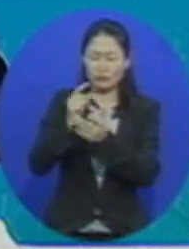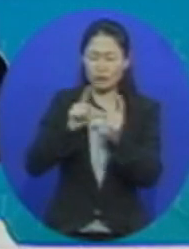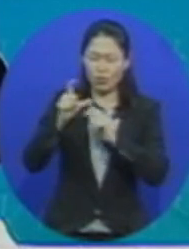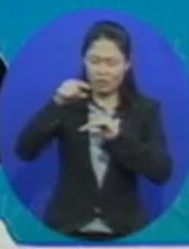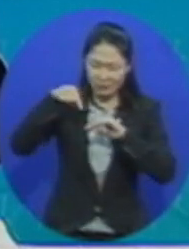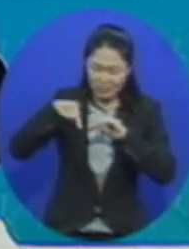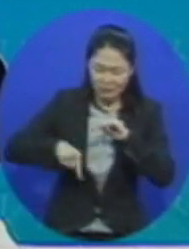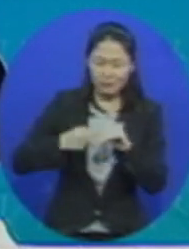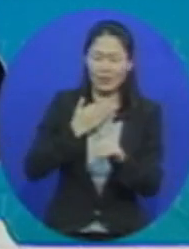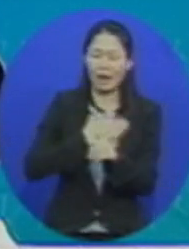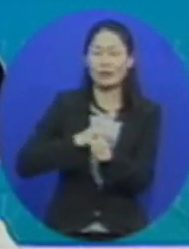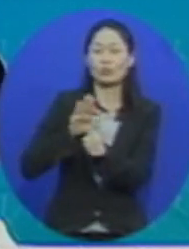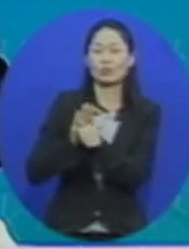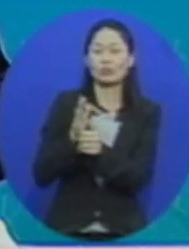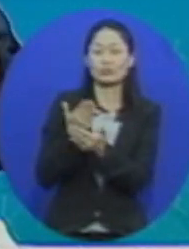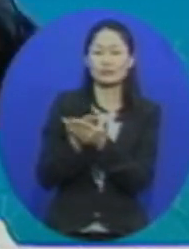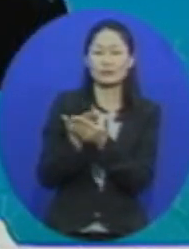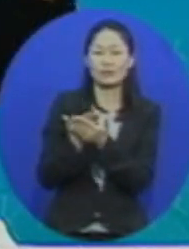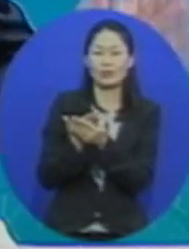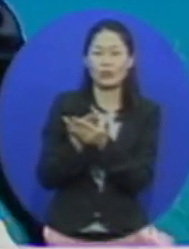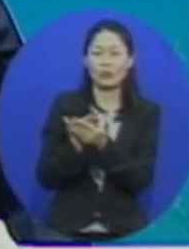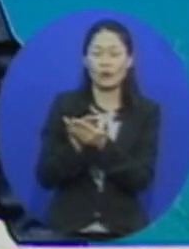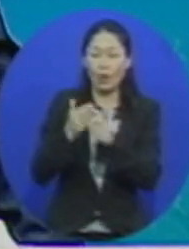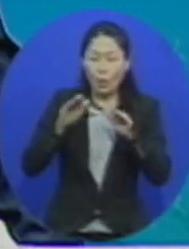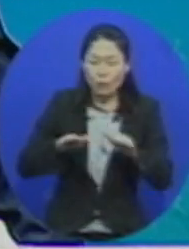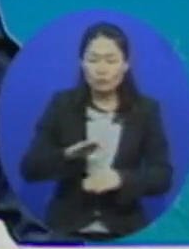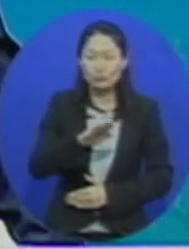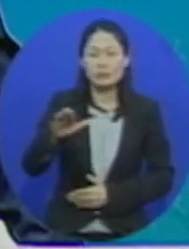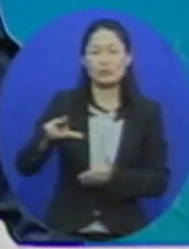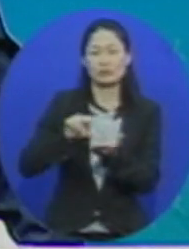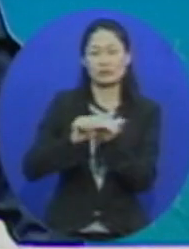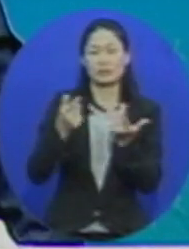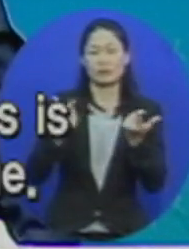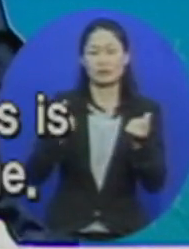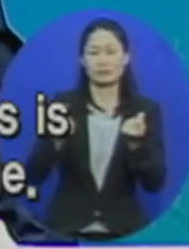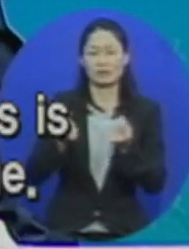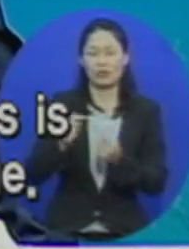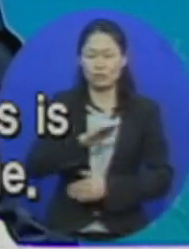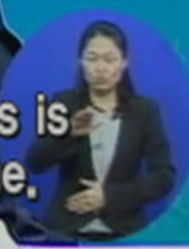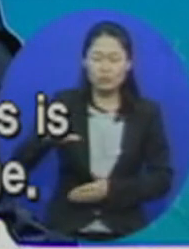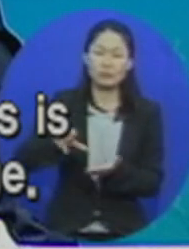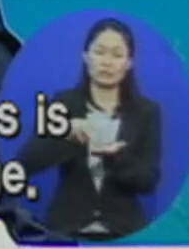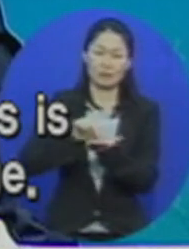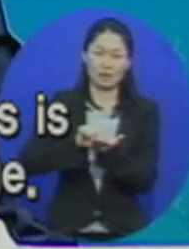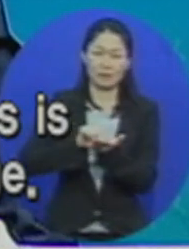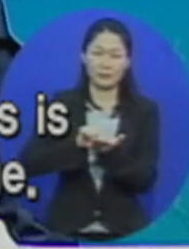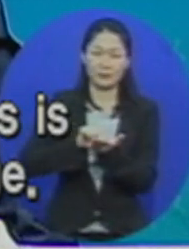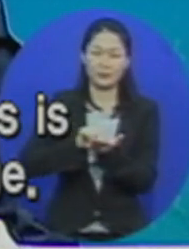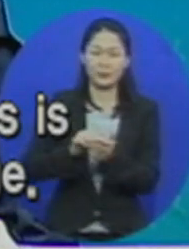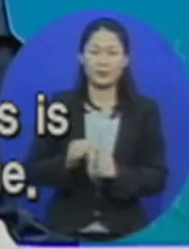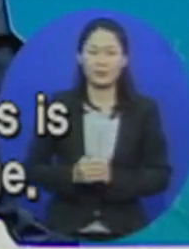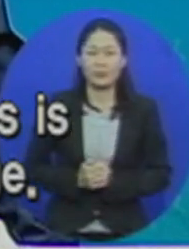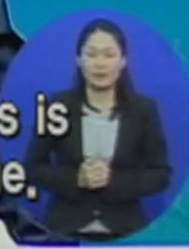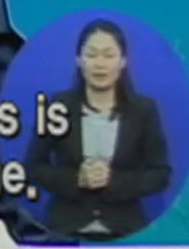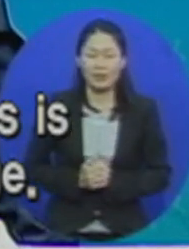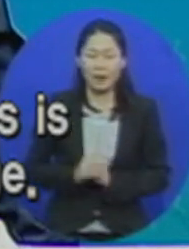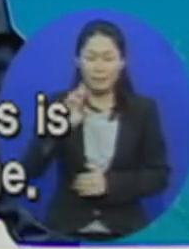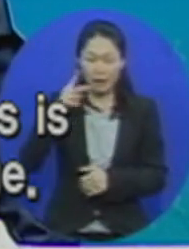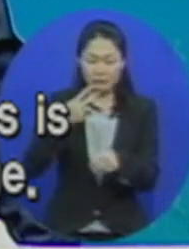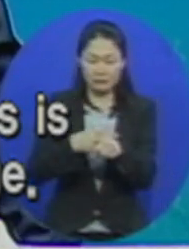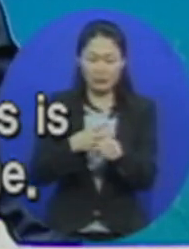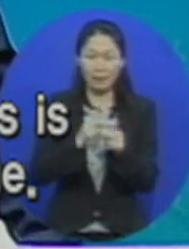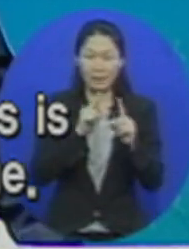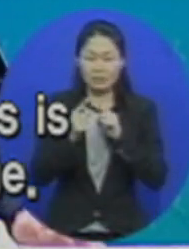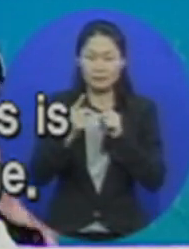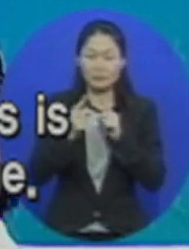깊이 알게 해 주옵소서 면허로 우리들의 문제이기도 해요 우리들의 문제입니다 사도 바울이